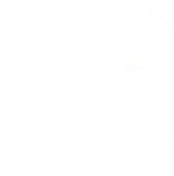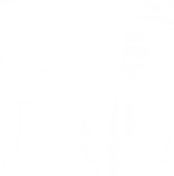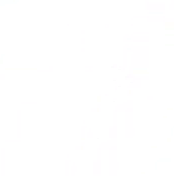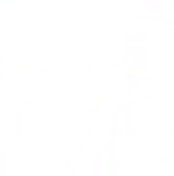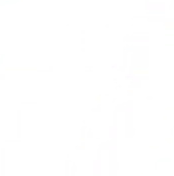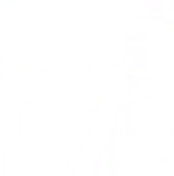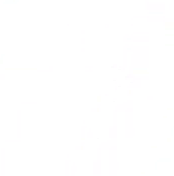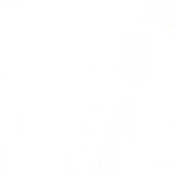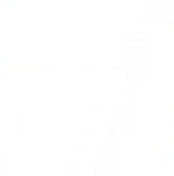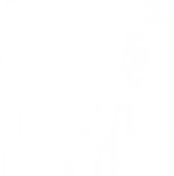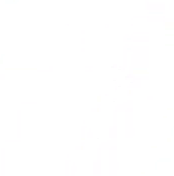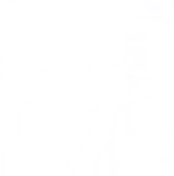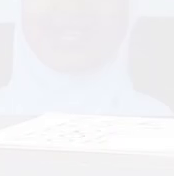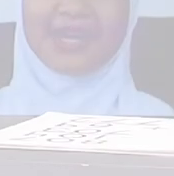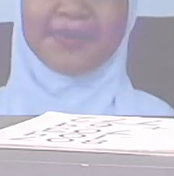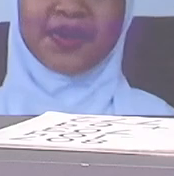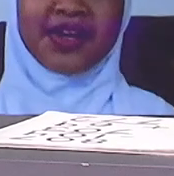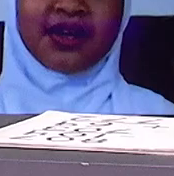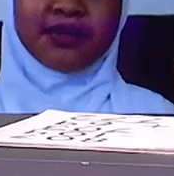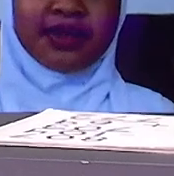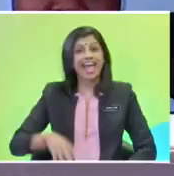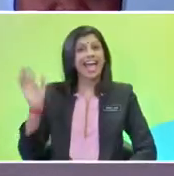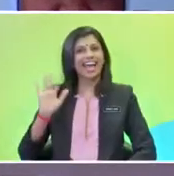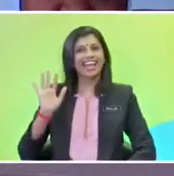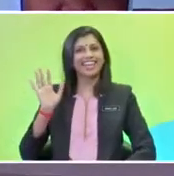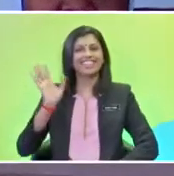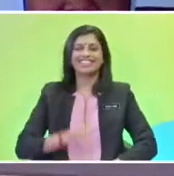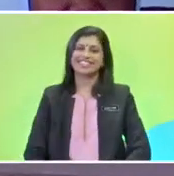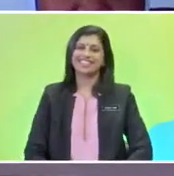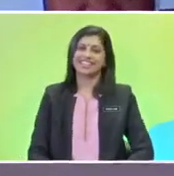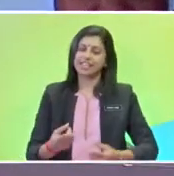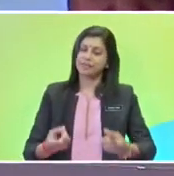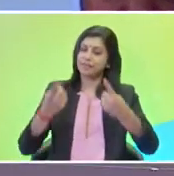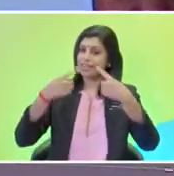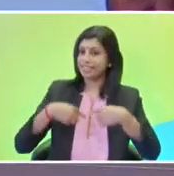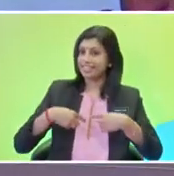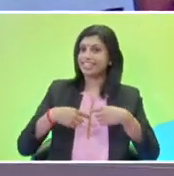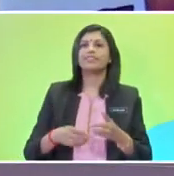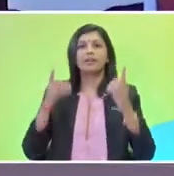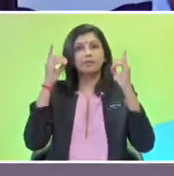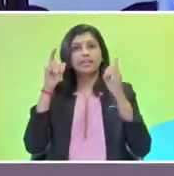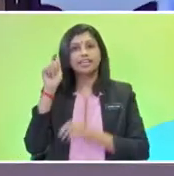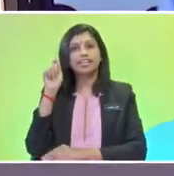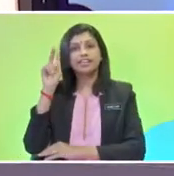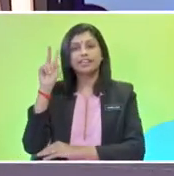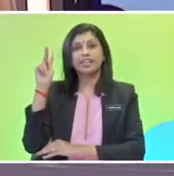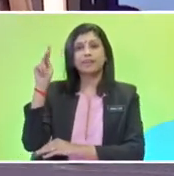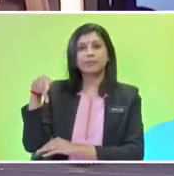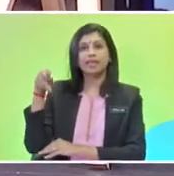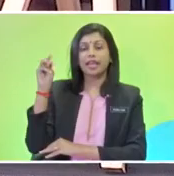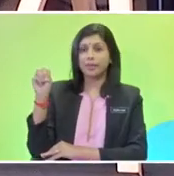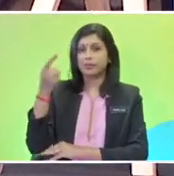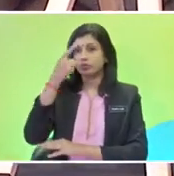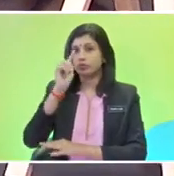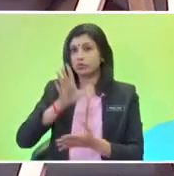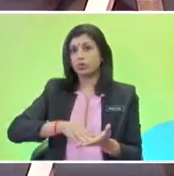Sidik TV KPM. Hai rakan-rakan semua, selamat kembali ke kelas Sidik TV KPM. Hari ini kita belajar mata